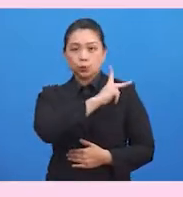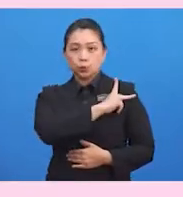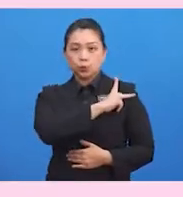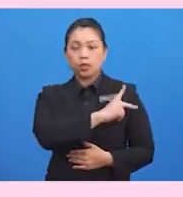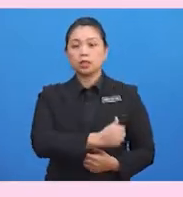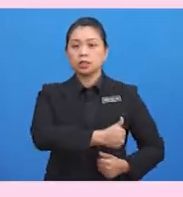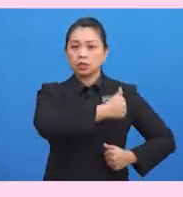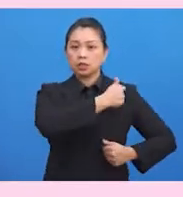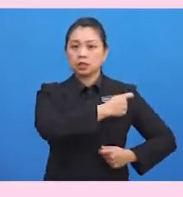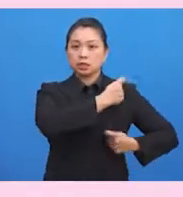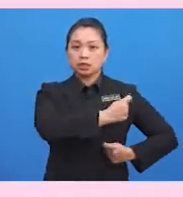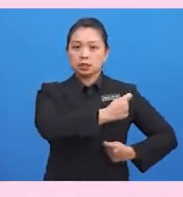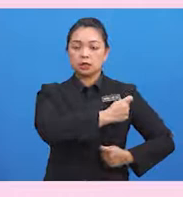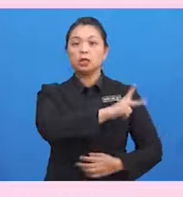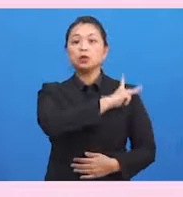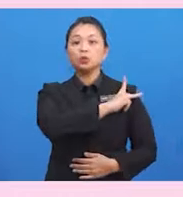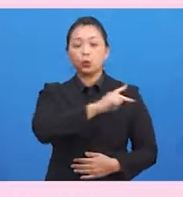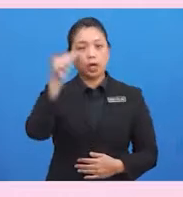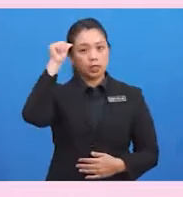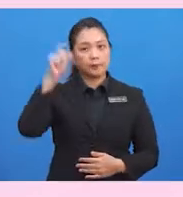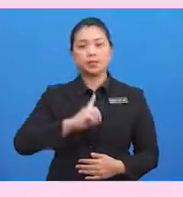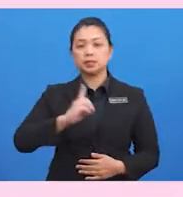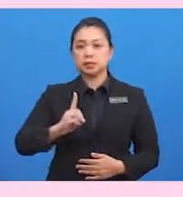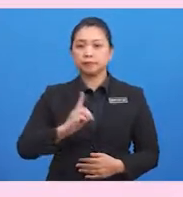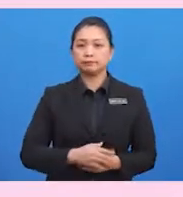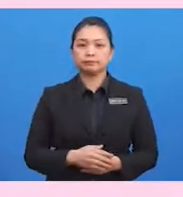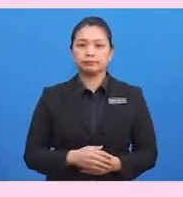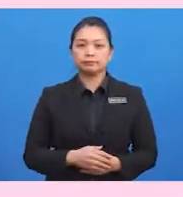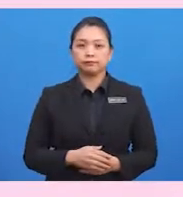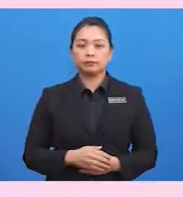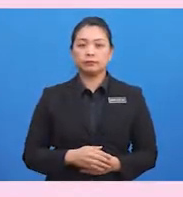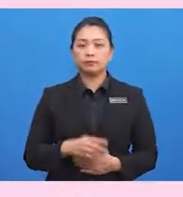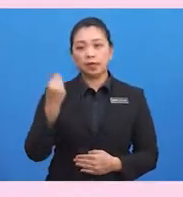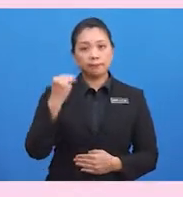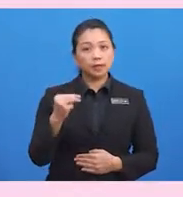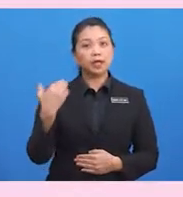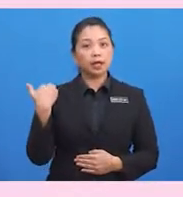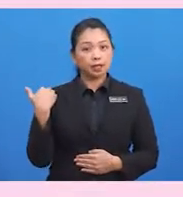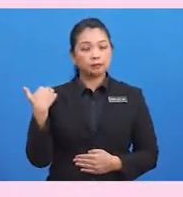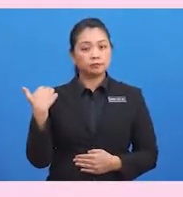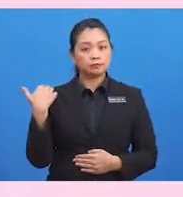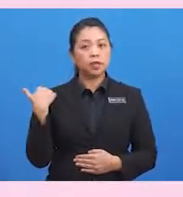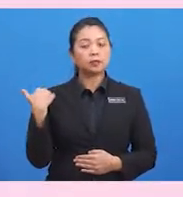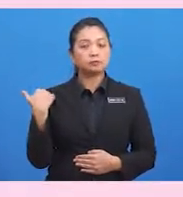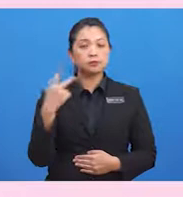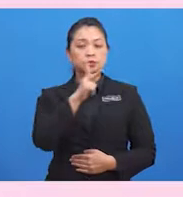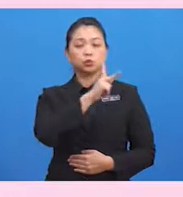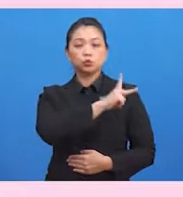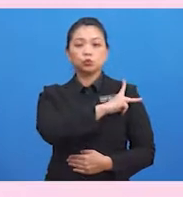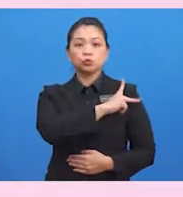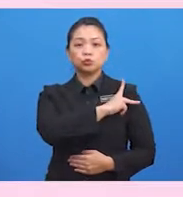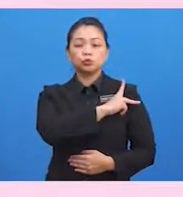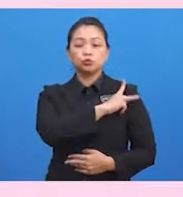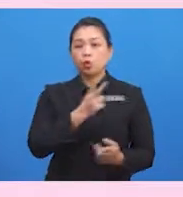dan ketua agama Islam vaginda turut memainkan peranan dalam mengetahui hubungan diplomatik dan